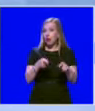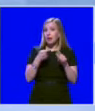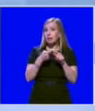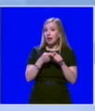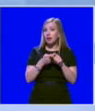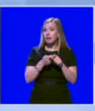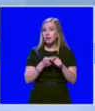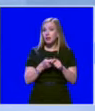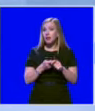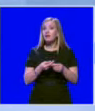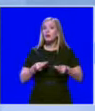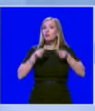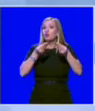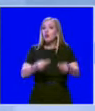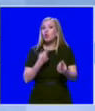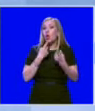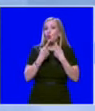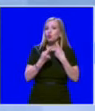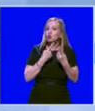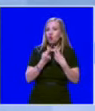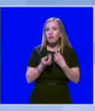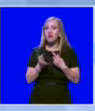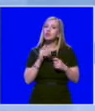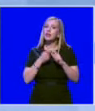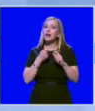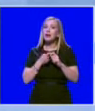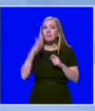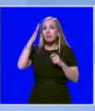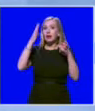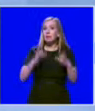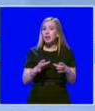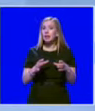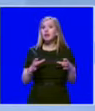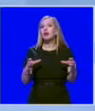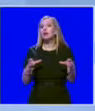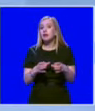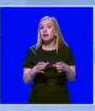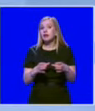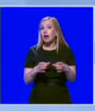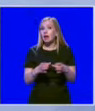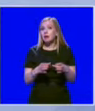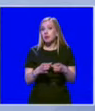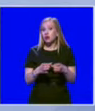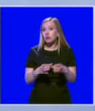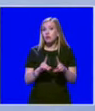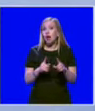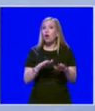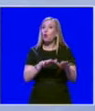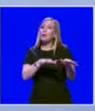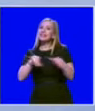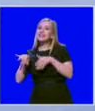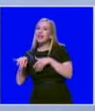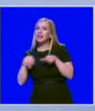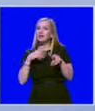Поставяйки ултиматуми и условия, бихме направили кабинет, макар и на малцинството, ако изтеглите промените в изборния кодекс. Само да уточня,